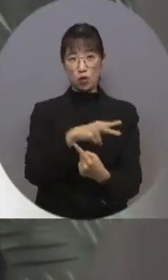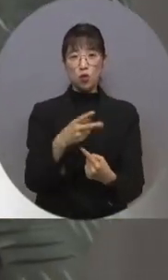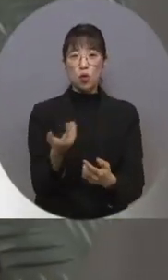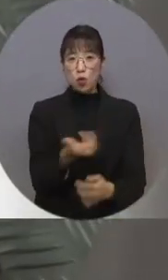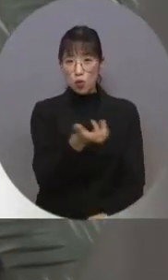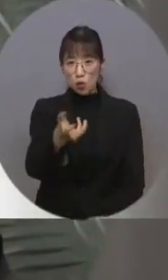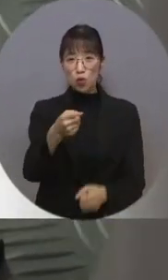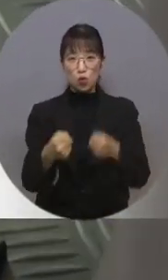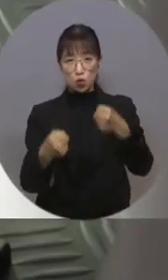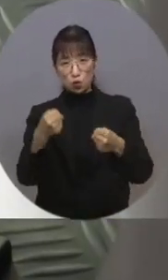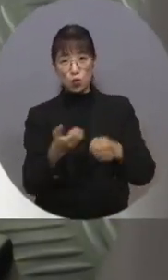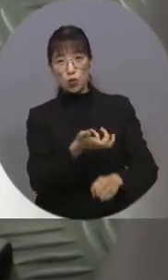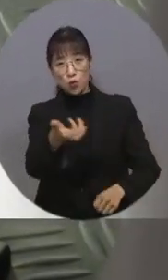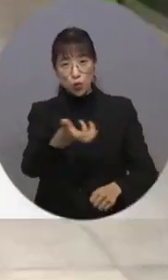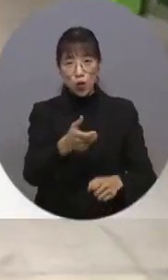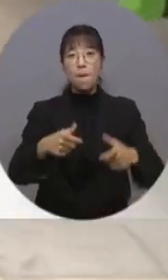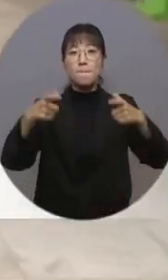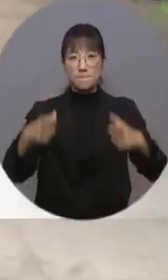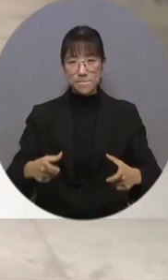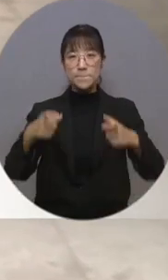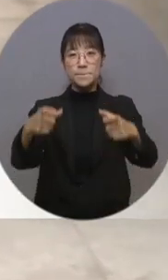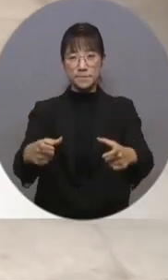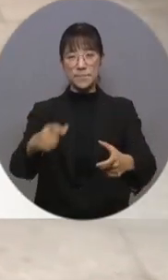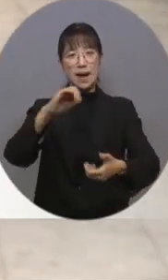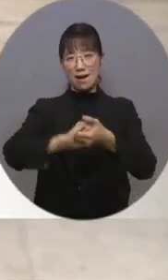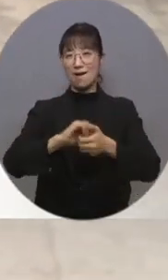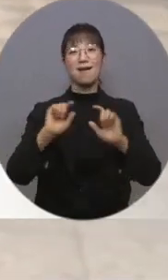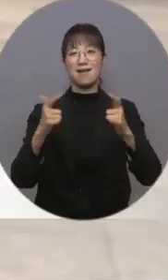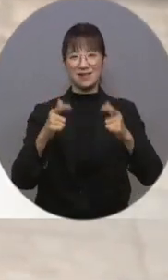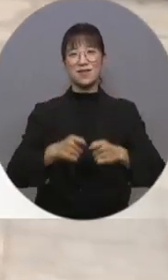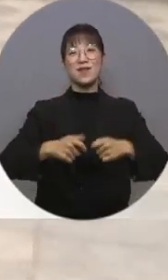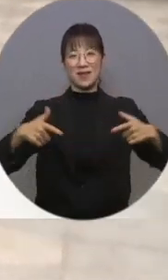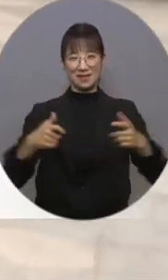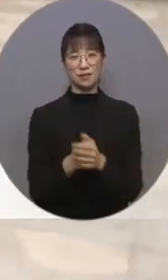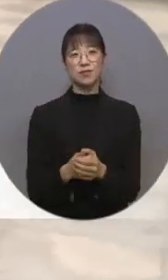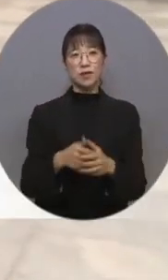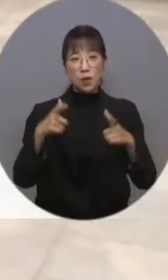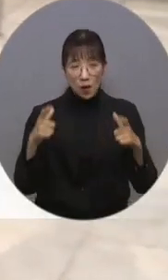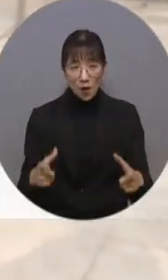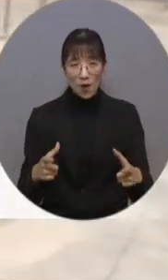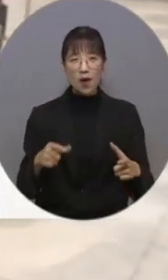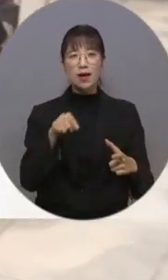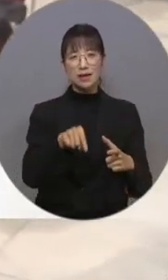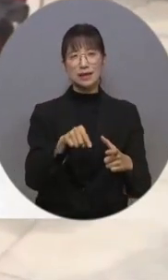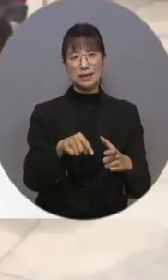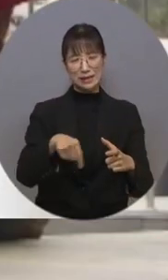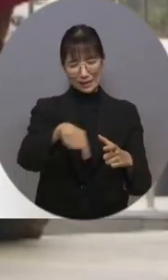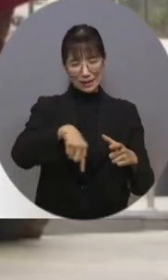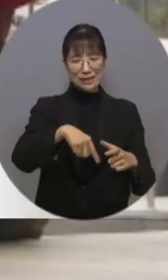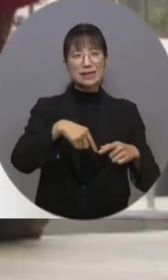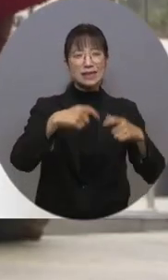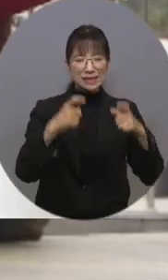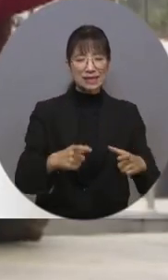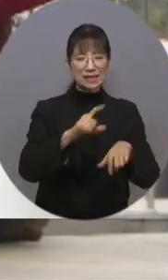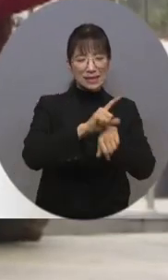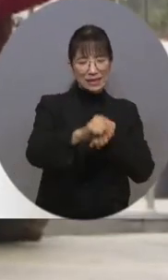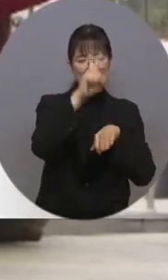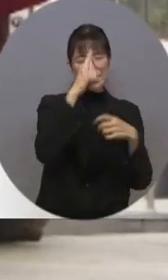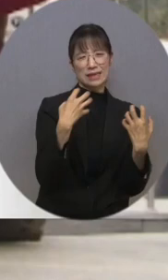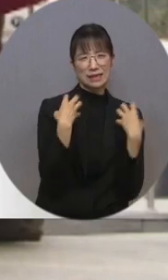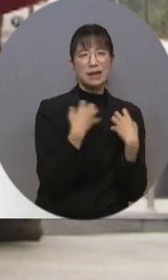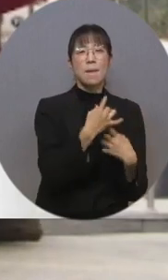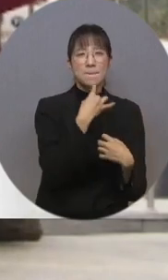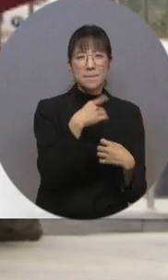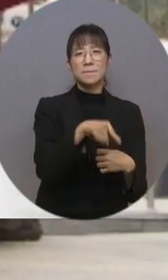확대한다는 내용이 주로 담겼습니다. 그동안 장애인 콜택시 운영은 각 지자체가 운영해 택시 운행 시간이